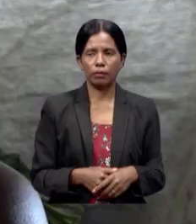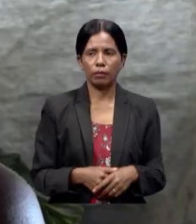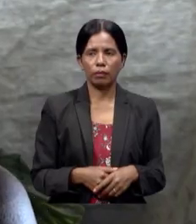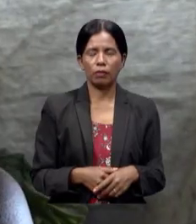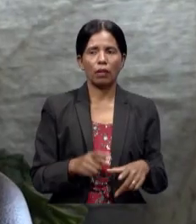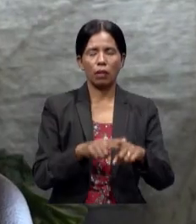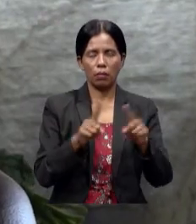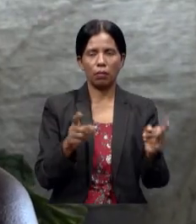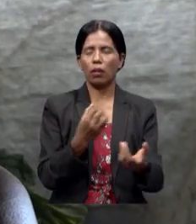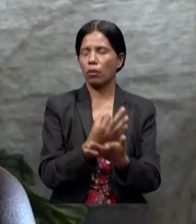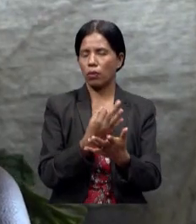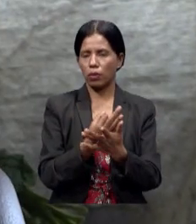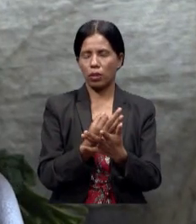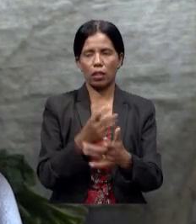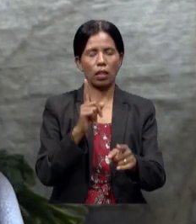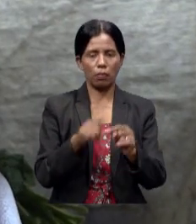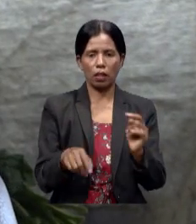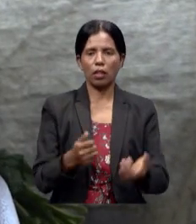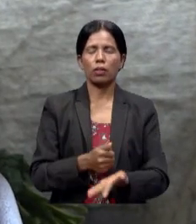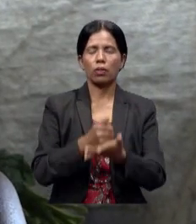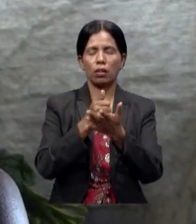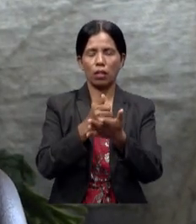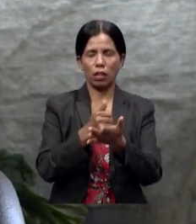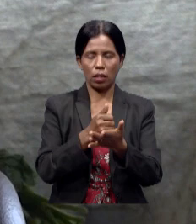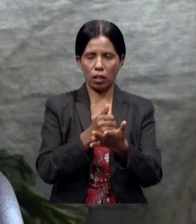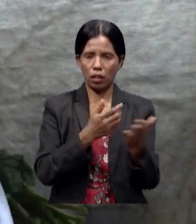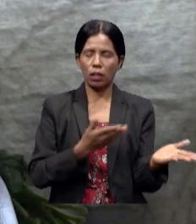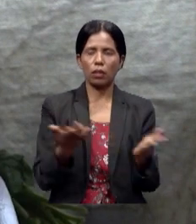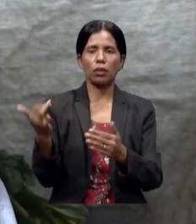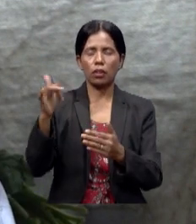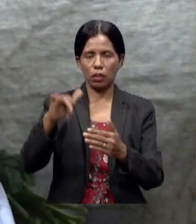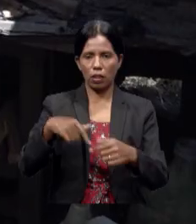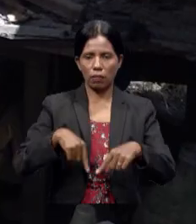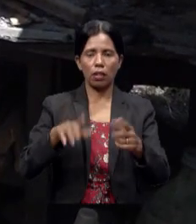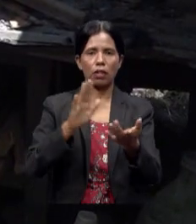mai be hansa osamin tu malato para atu tangko sira be iskola sira sai